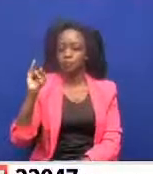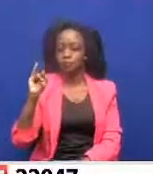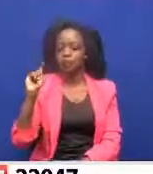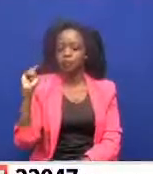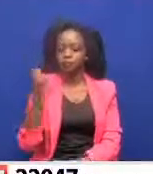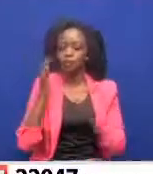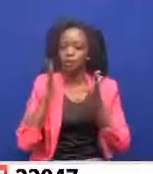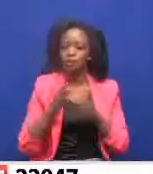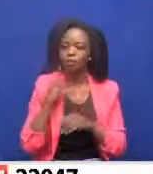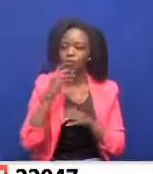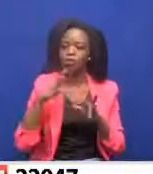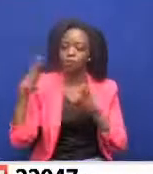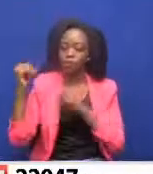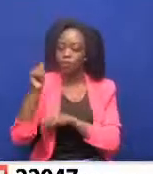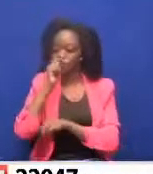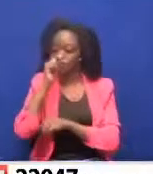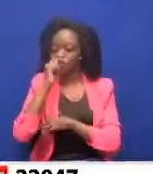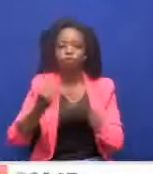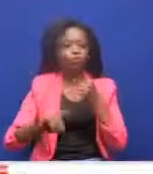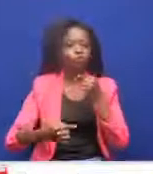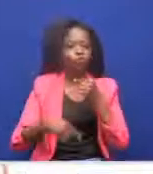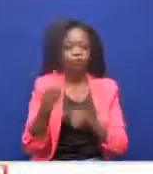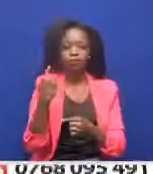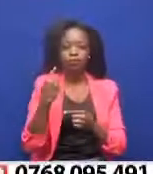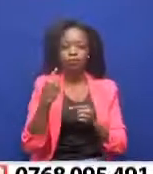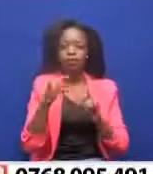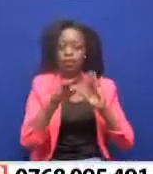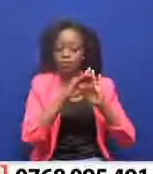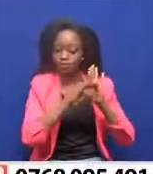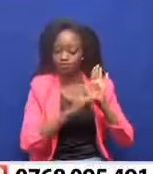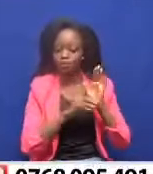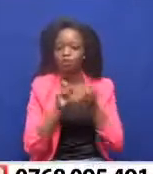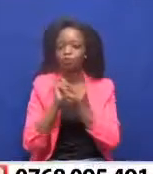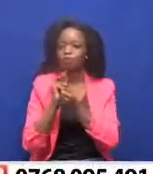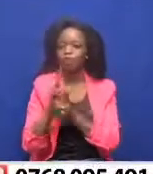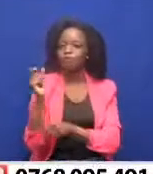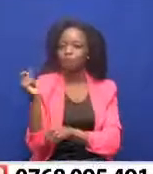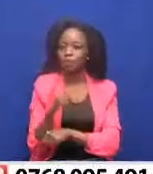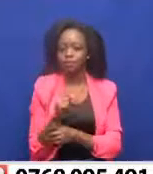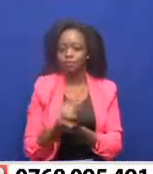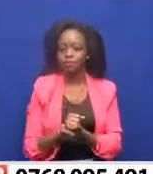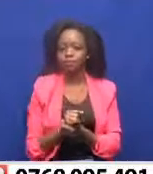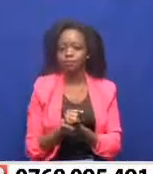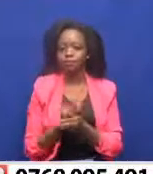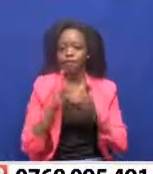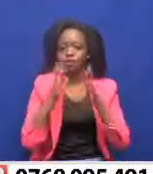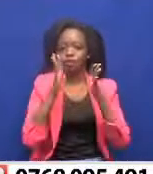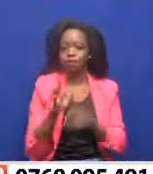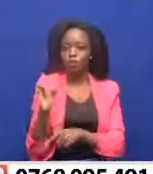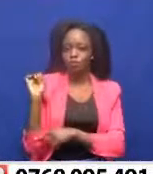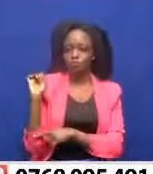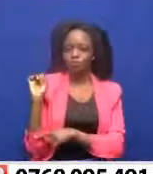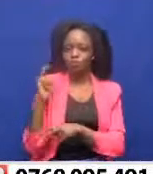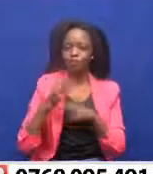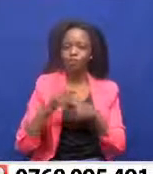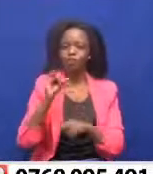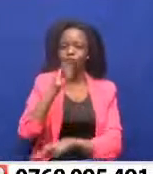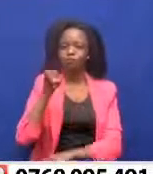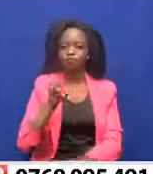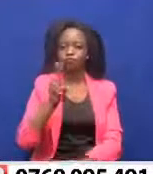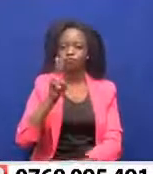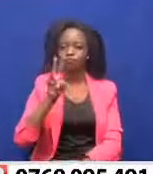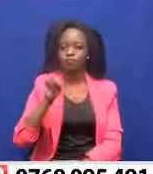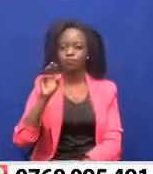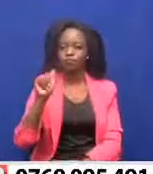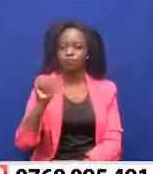went and conquered Tanzania in a record 12 months. For TV47 Sports, I'm Julius Jumaa.